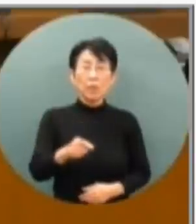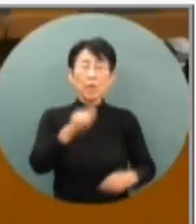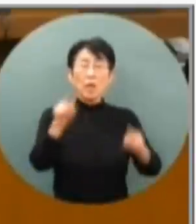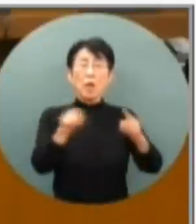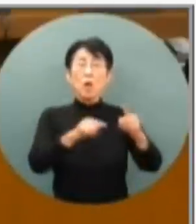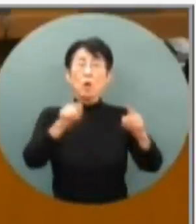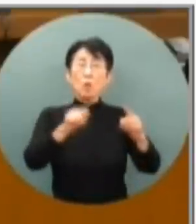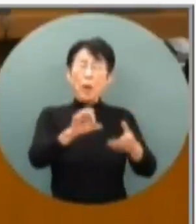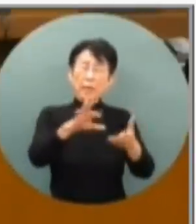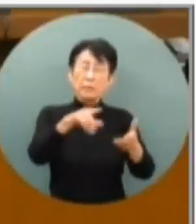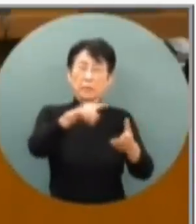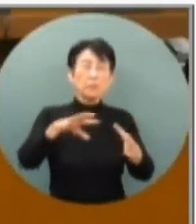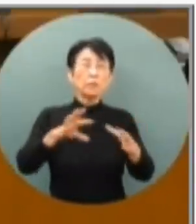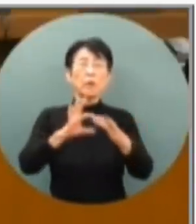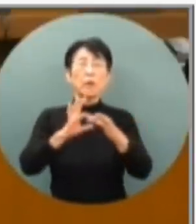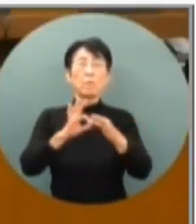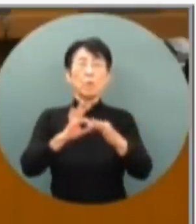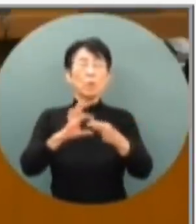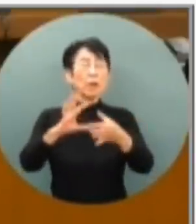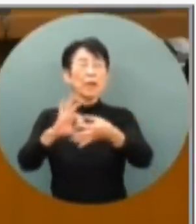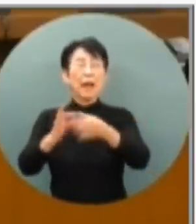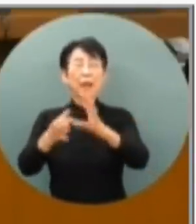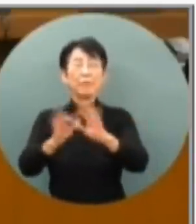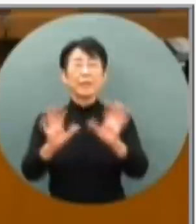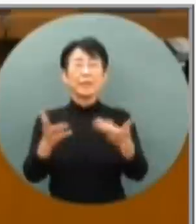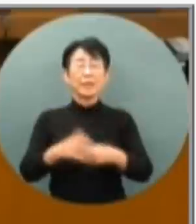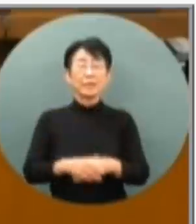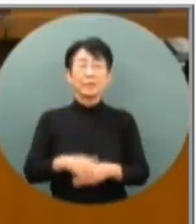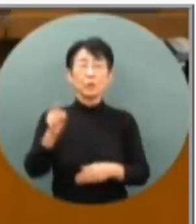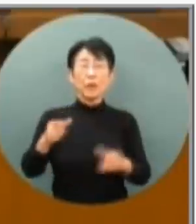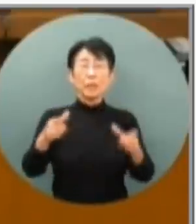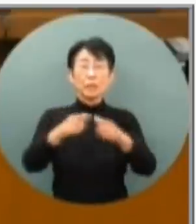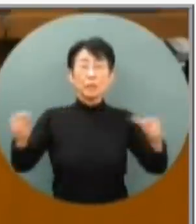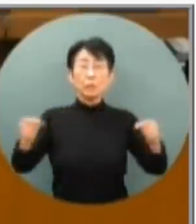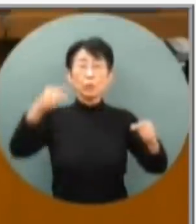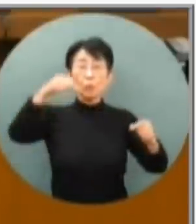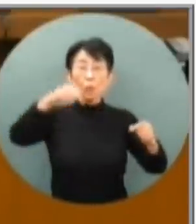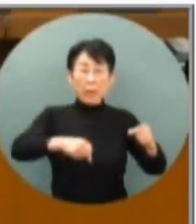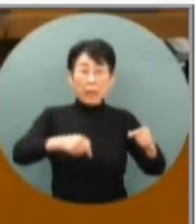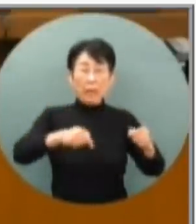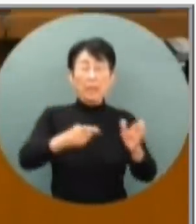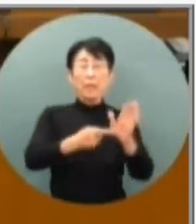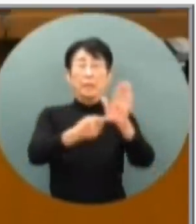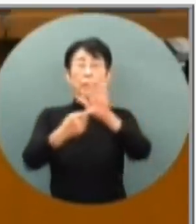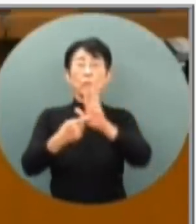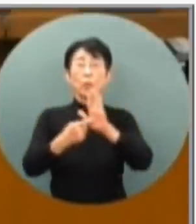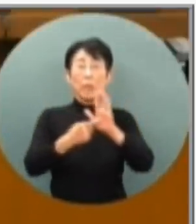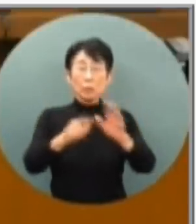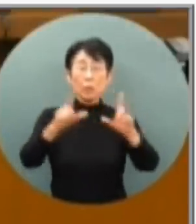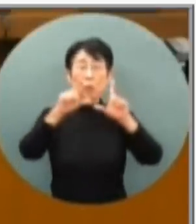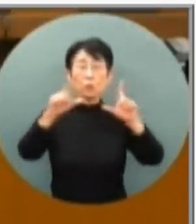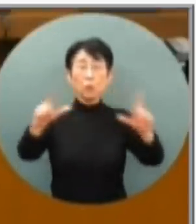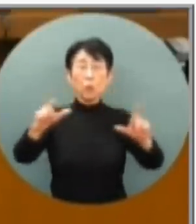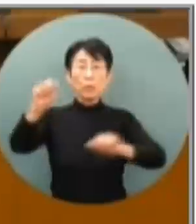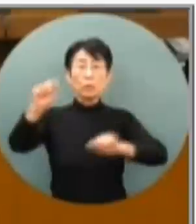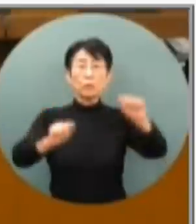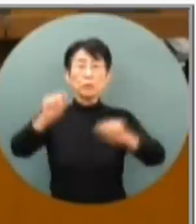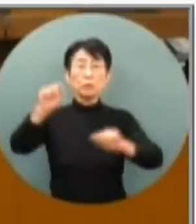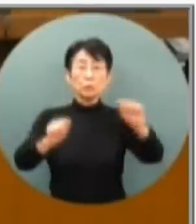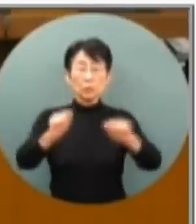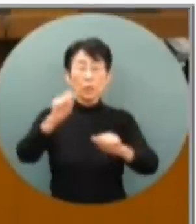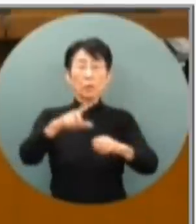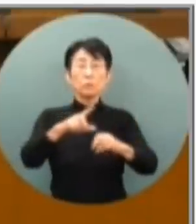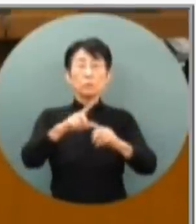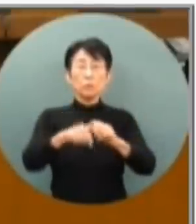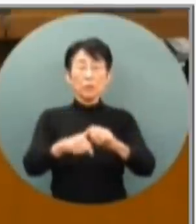ですね。で、日本という民主主義社会で表現の自由が厚く認められていることで、やむを得ない面も中